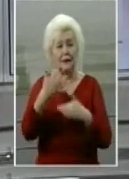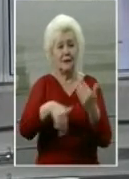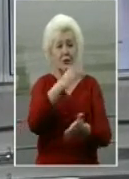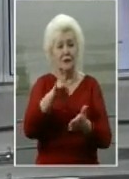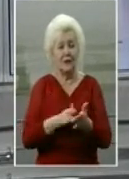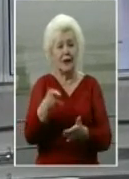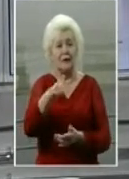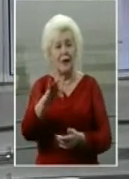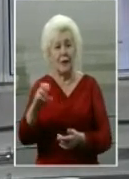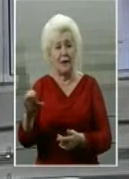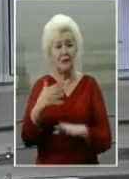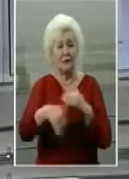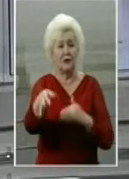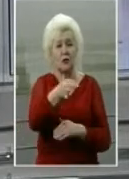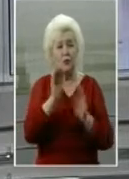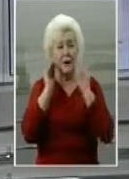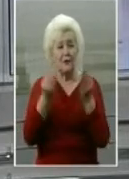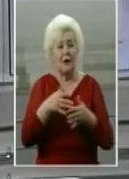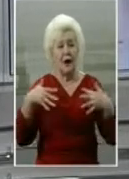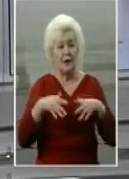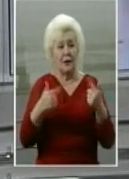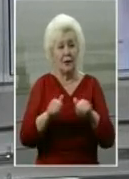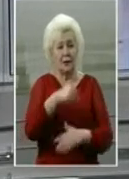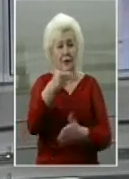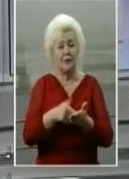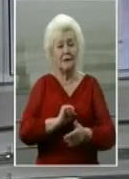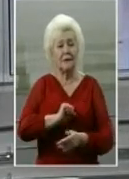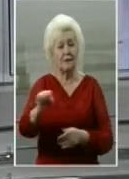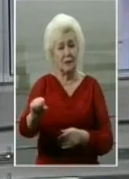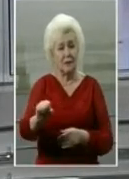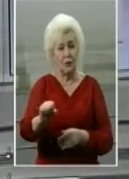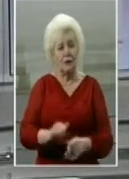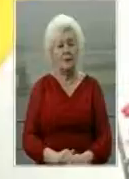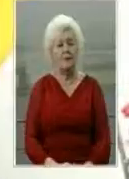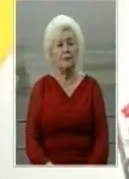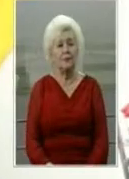ДФС у Херсонській області, Автономній Республіці Крим та місті Севастополі.